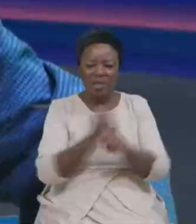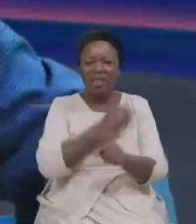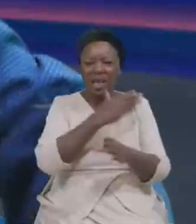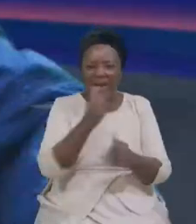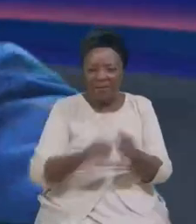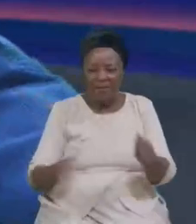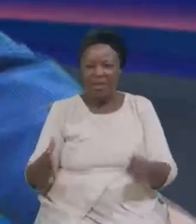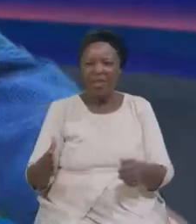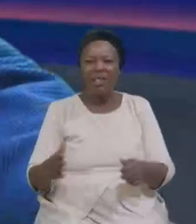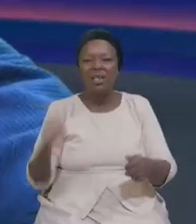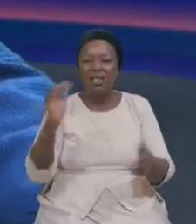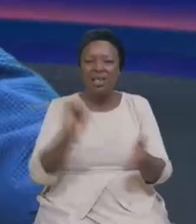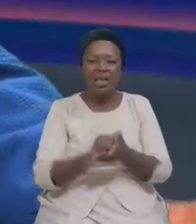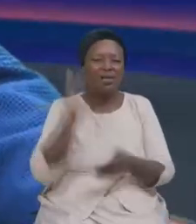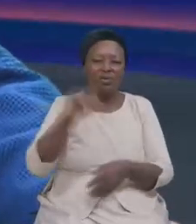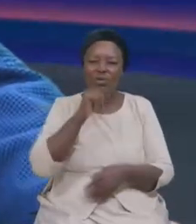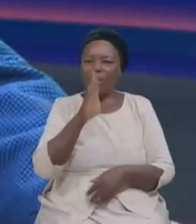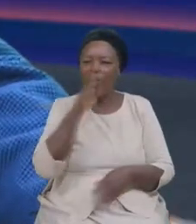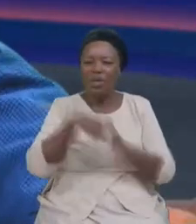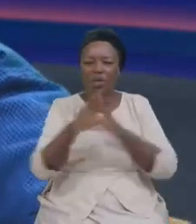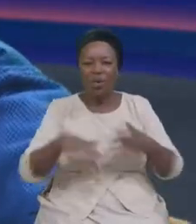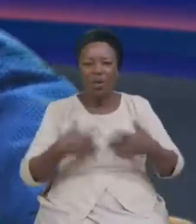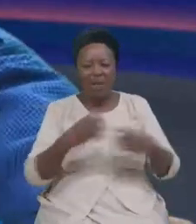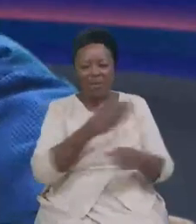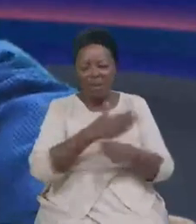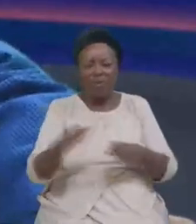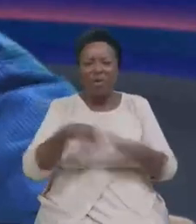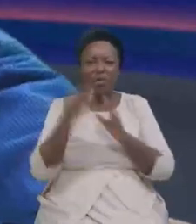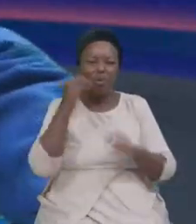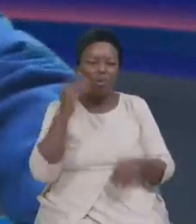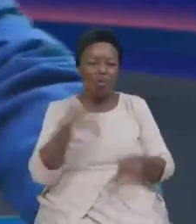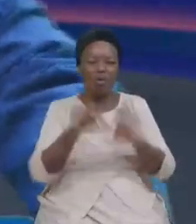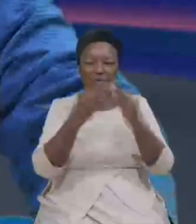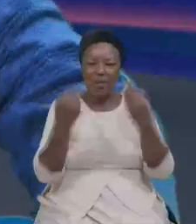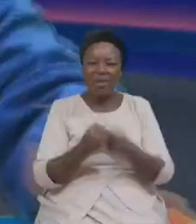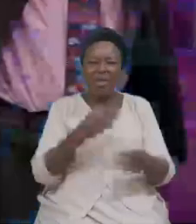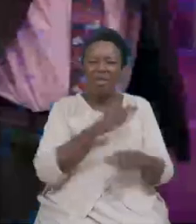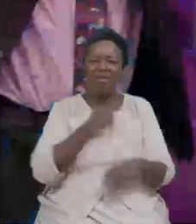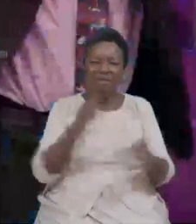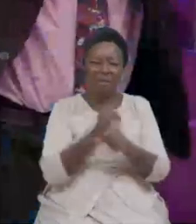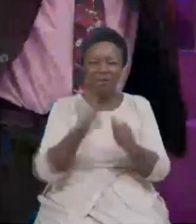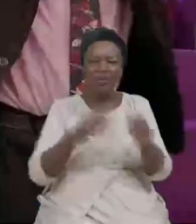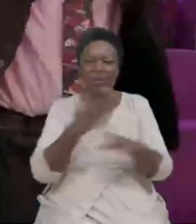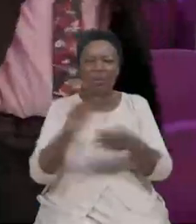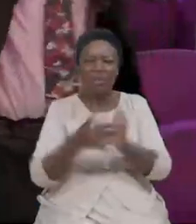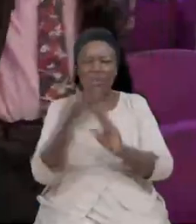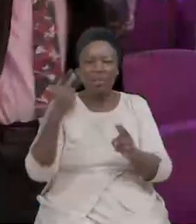ce qui ne doit pas être dans ta vie, dans ton corps, dans ta famille. Il va tout balayer. Père, au nom puissant de Jésus, je te